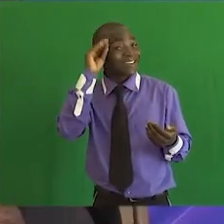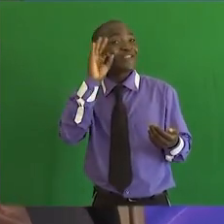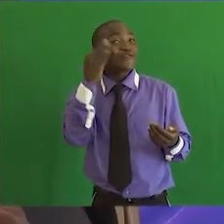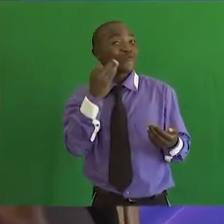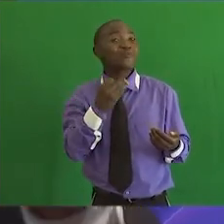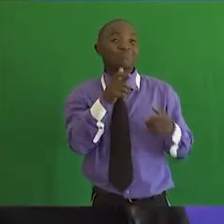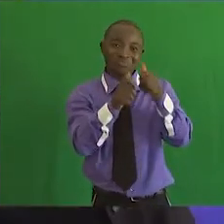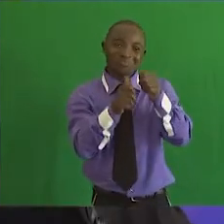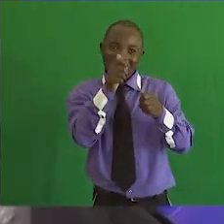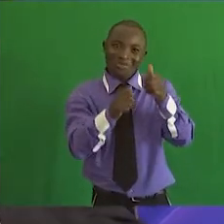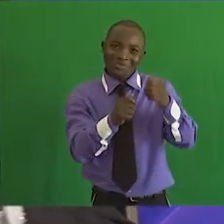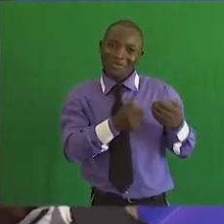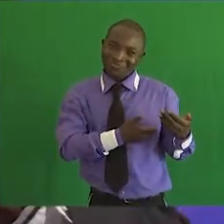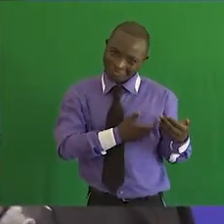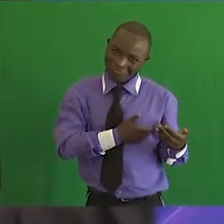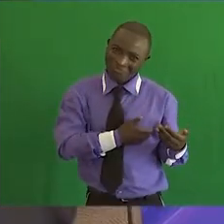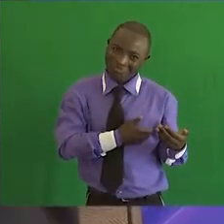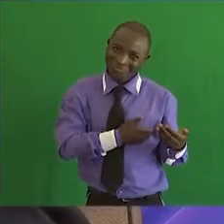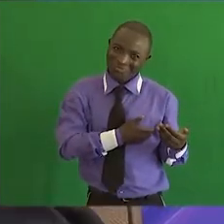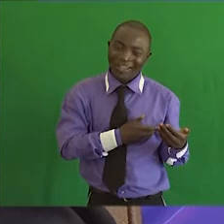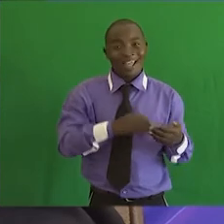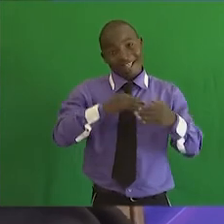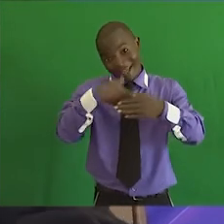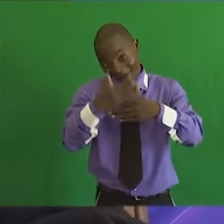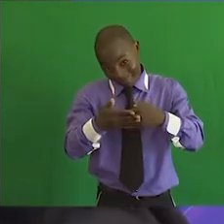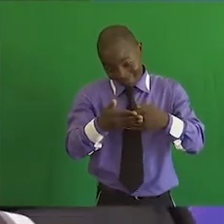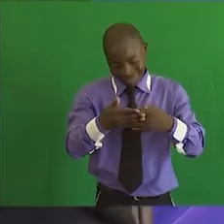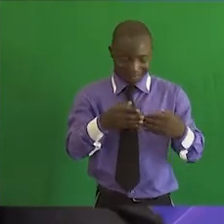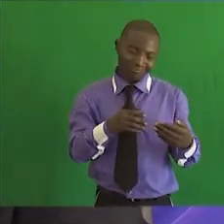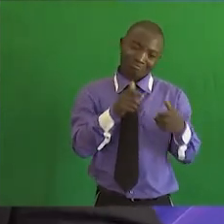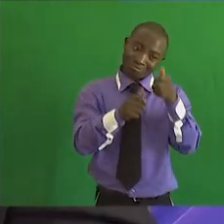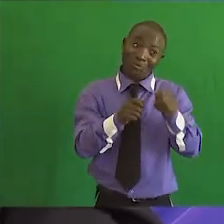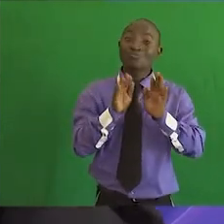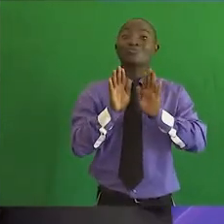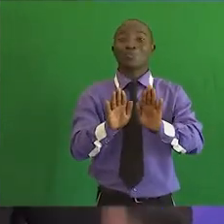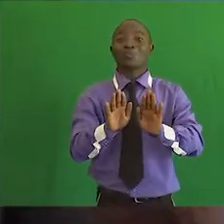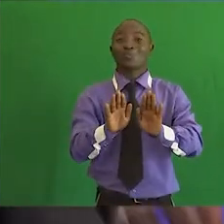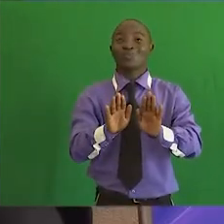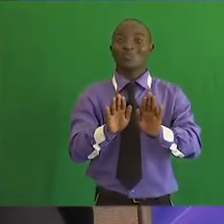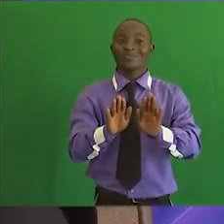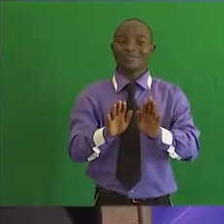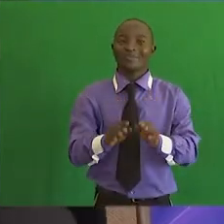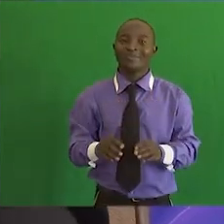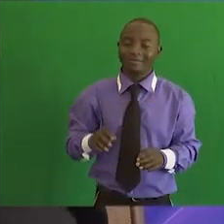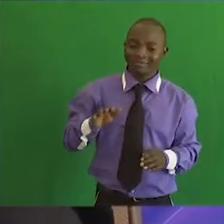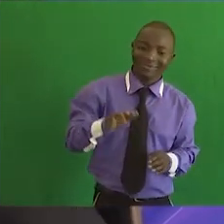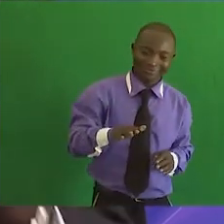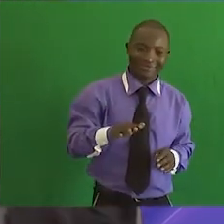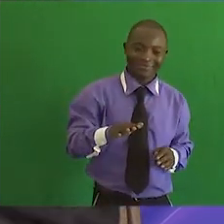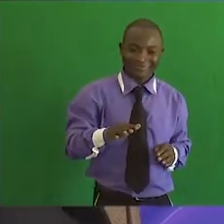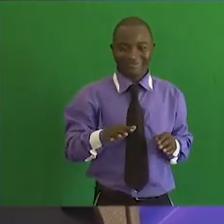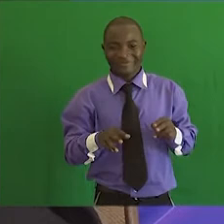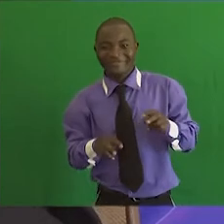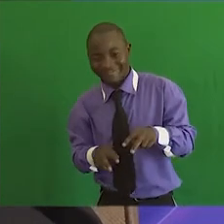nhana kunyange uine rudo charo asi uri kumbomusiya achitombodonha pasi achiita sekunge achakuvara